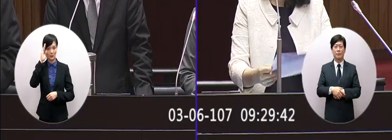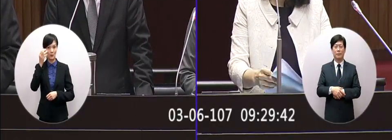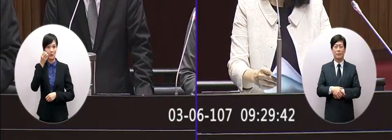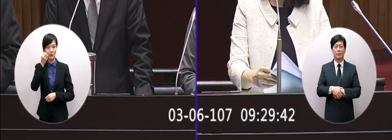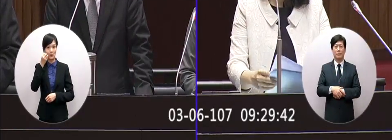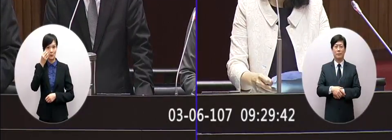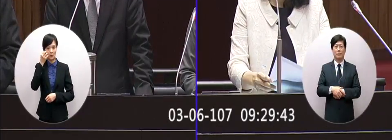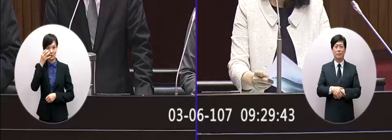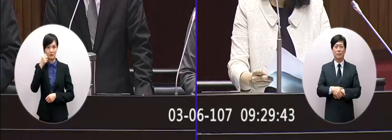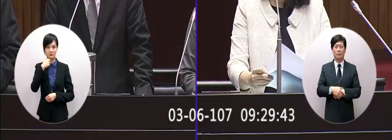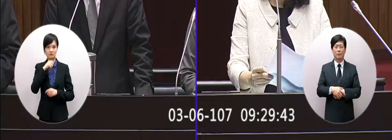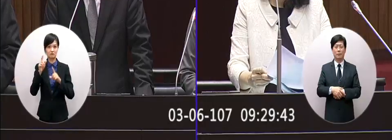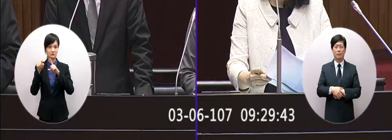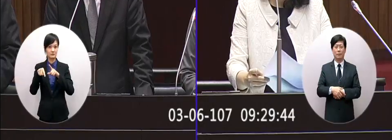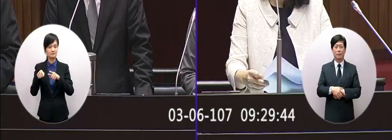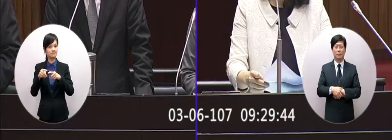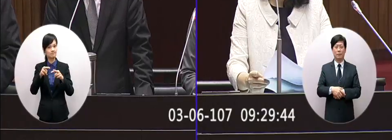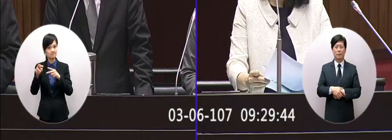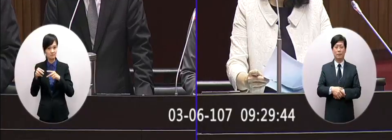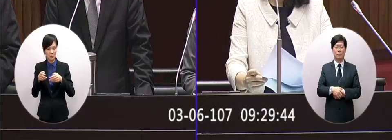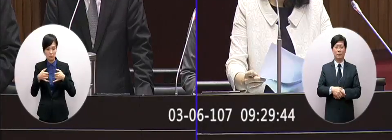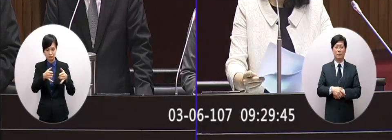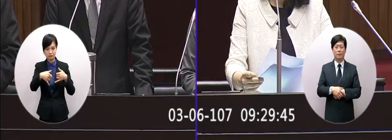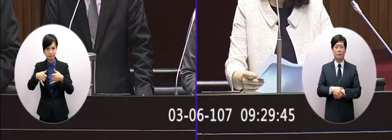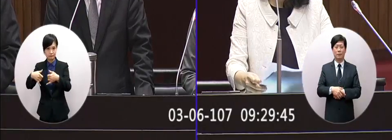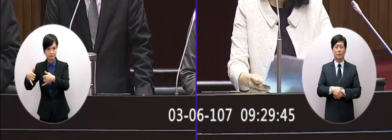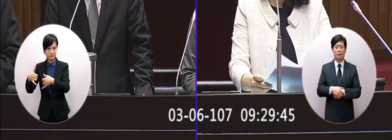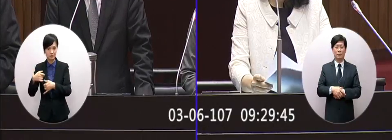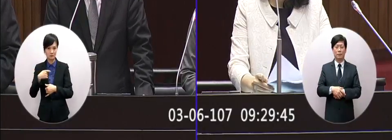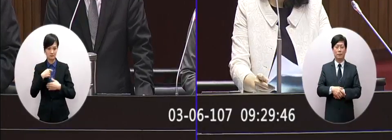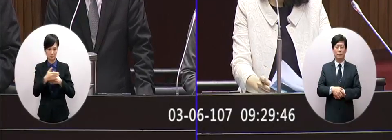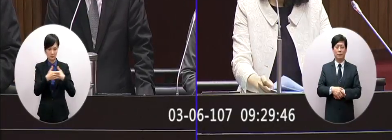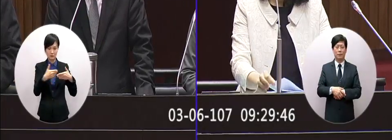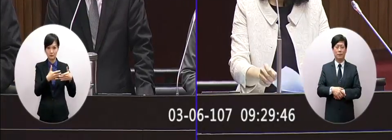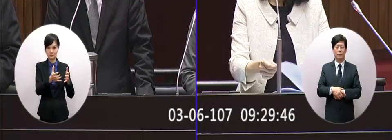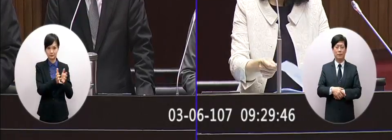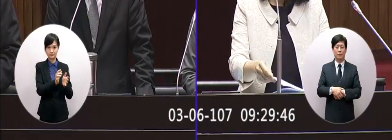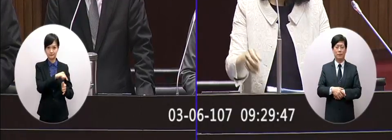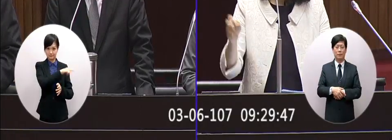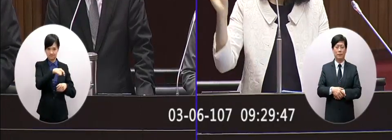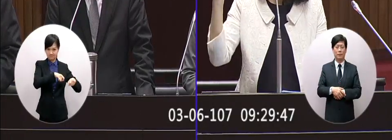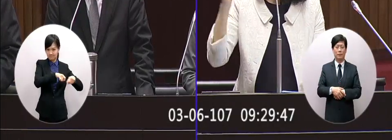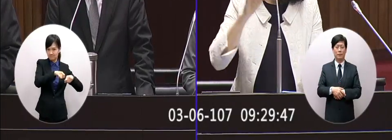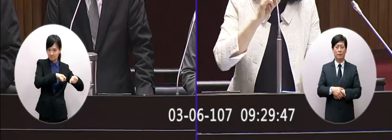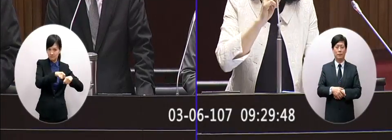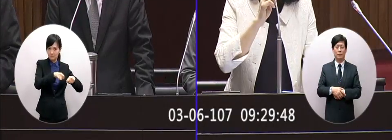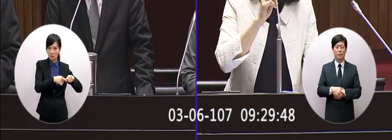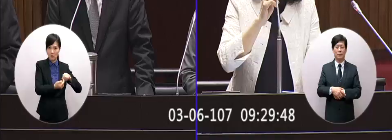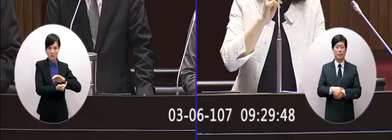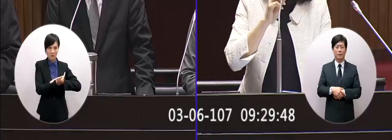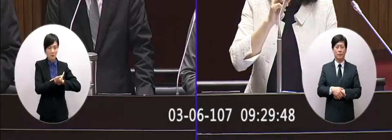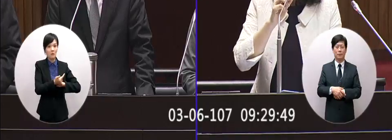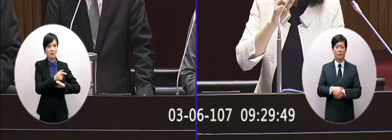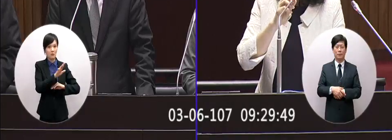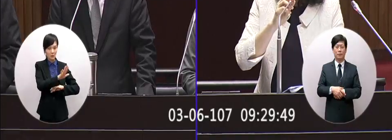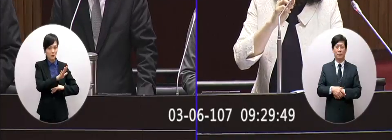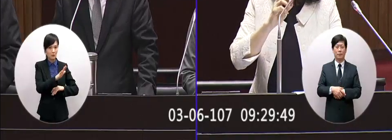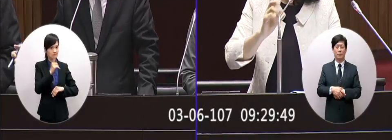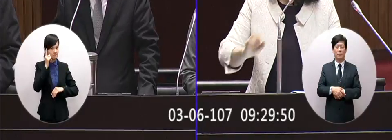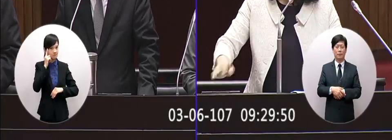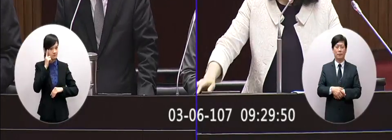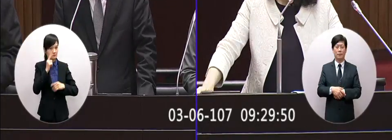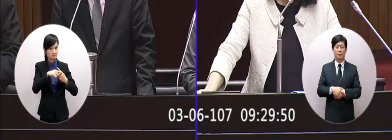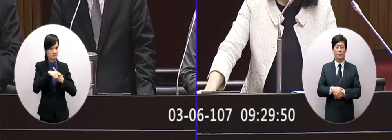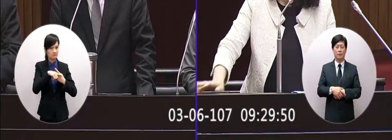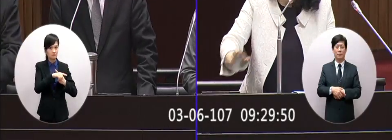工以外啊，那么其他的路段其实交通部都积极的在进行 这个工作安全工作，是